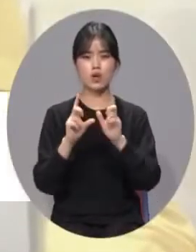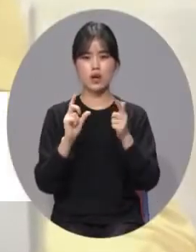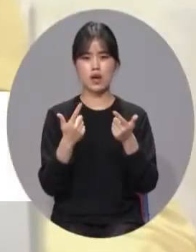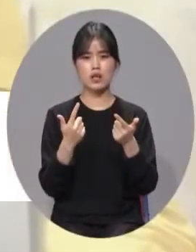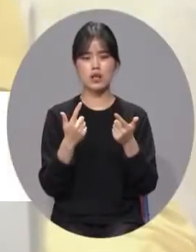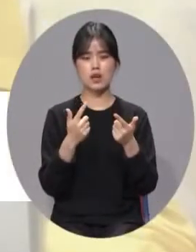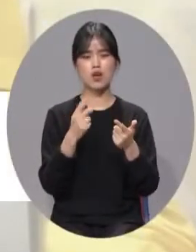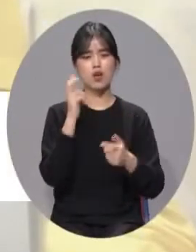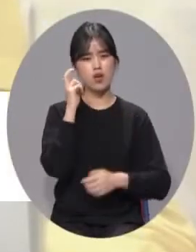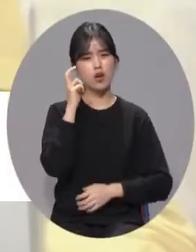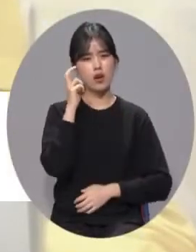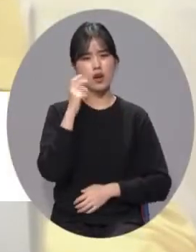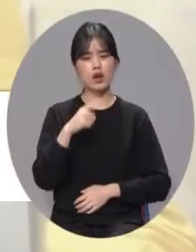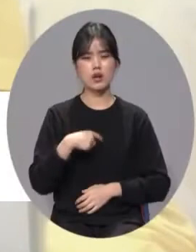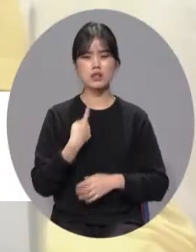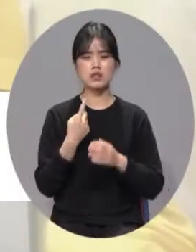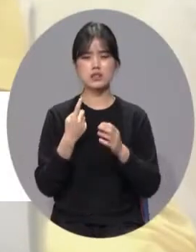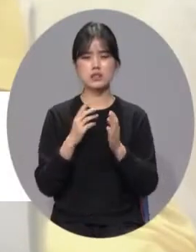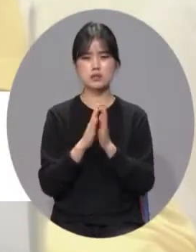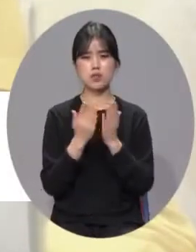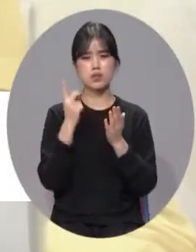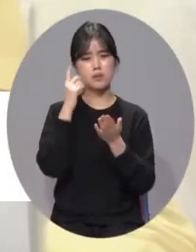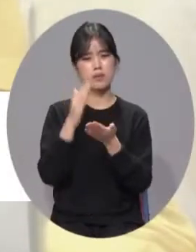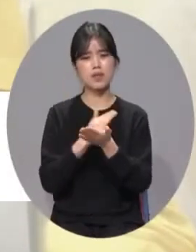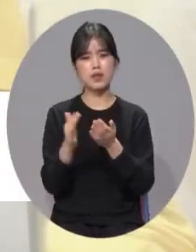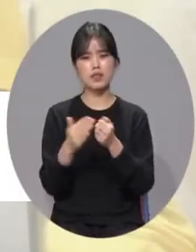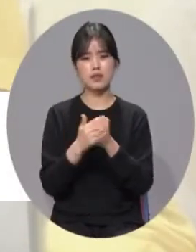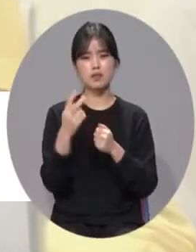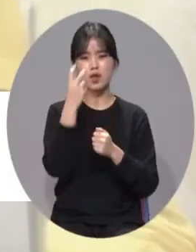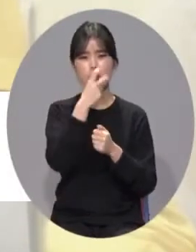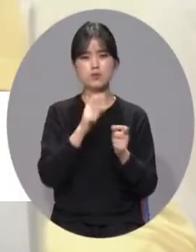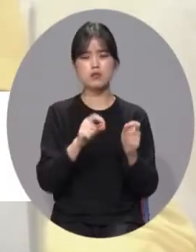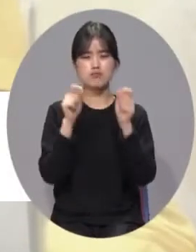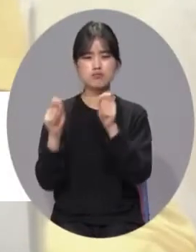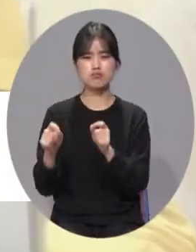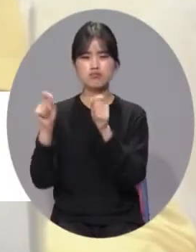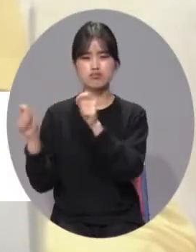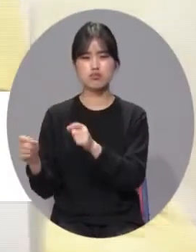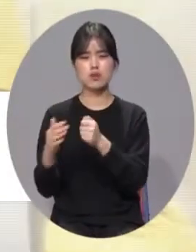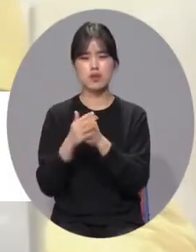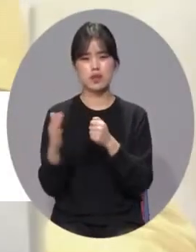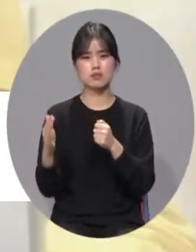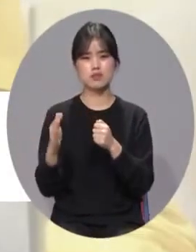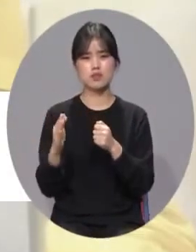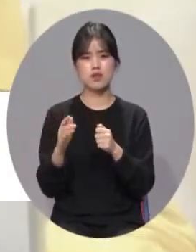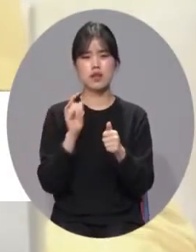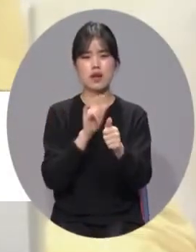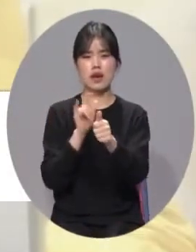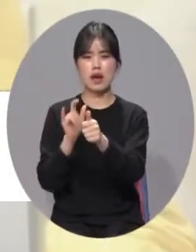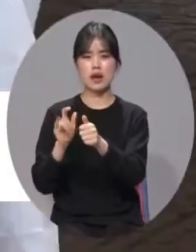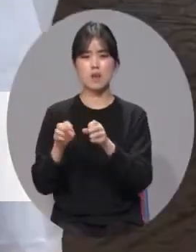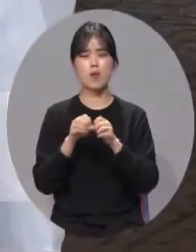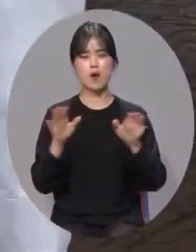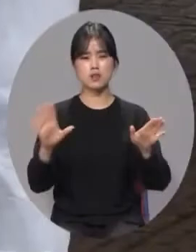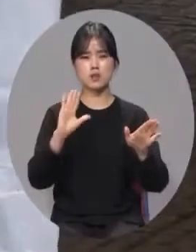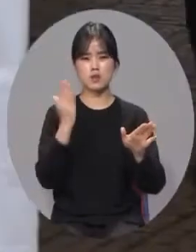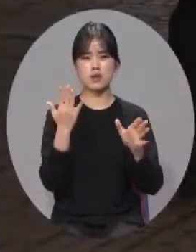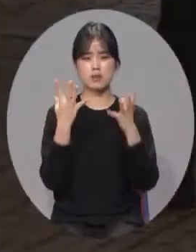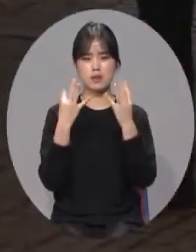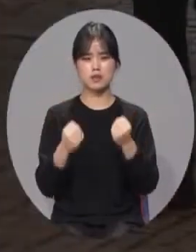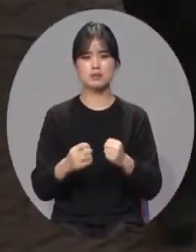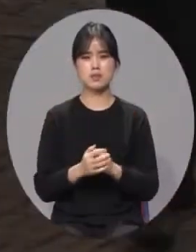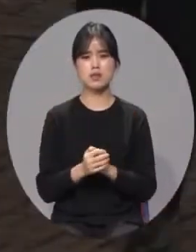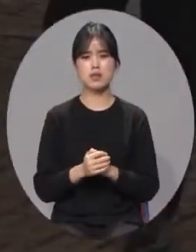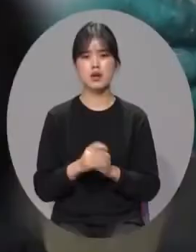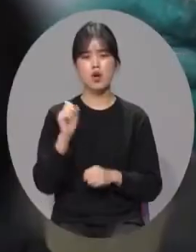설마 하는 자기 판단으로 진단검사를 미루다가 감염이 확산된 경우가 발생하고 있습니다.